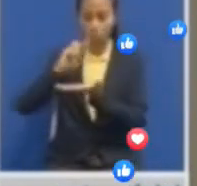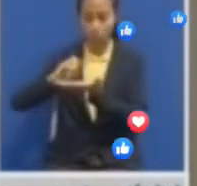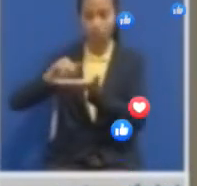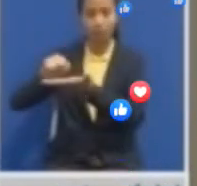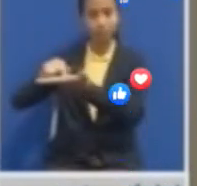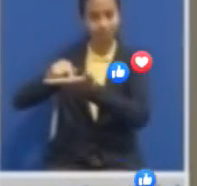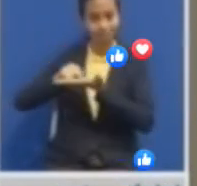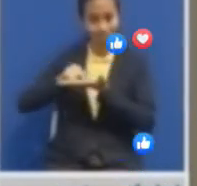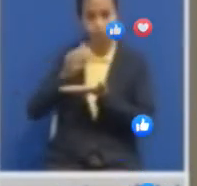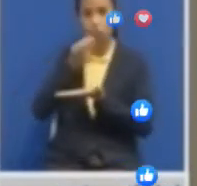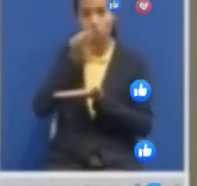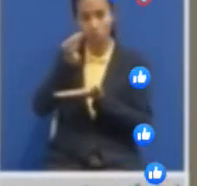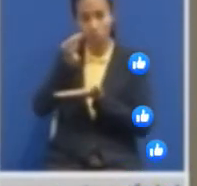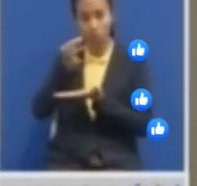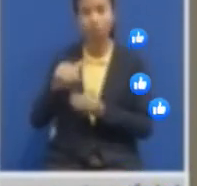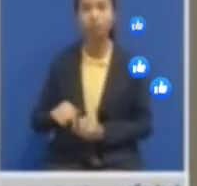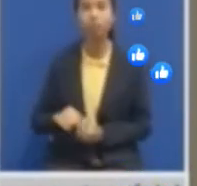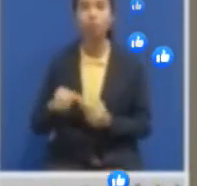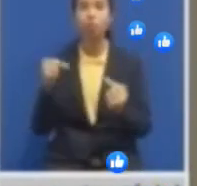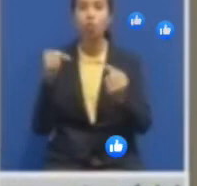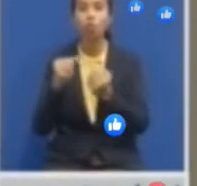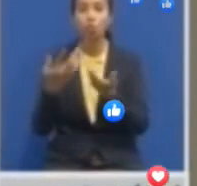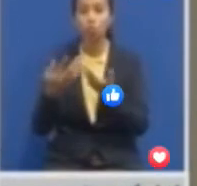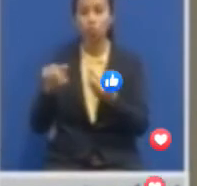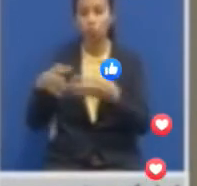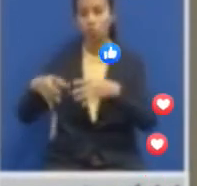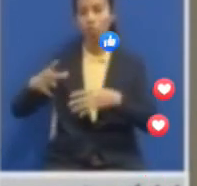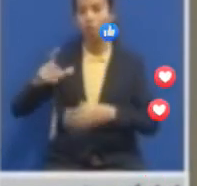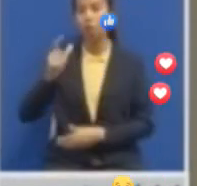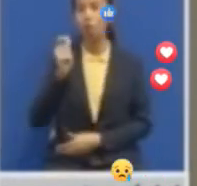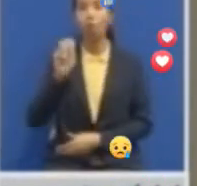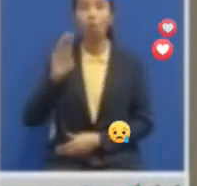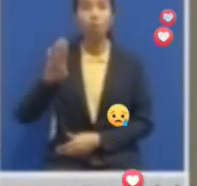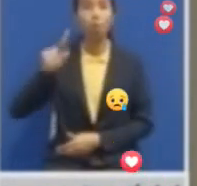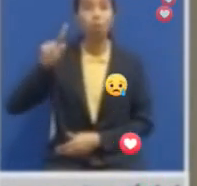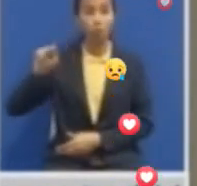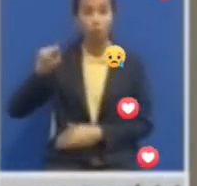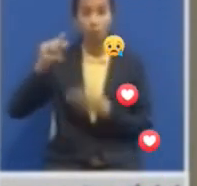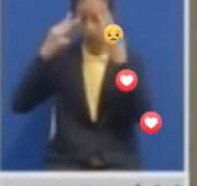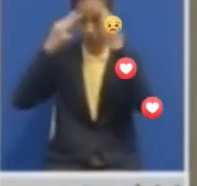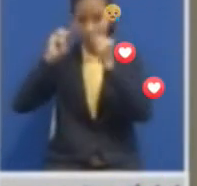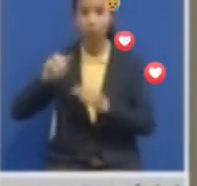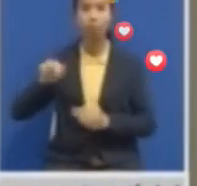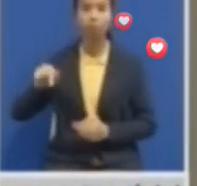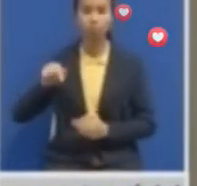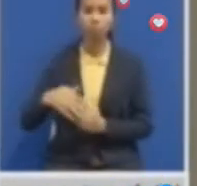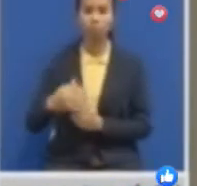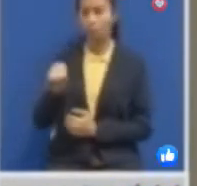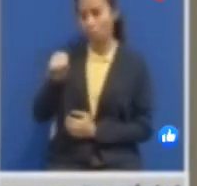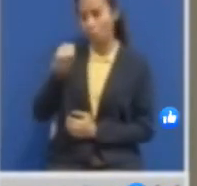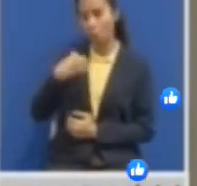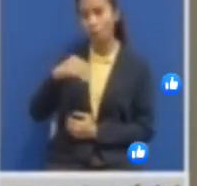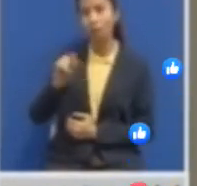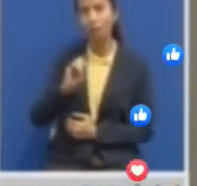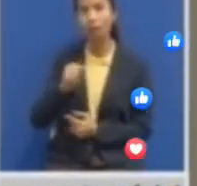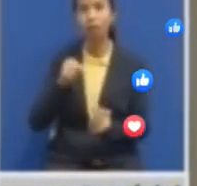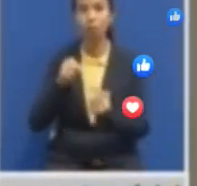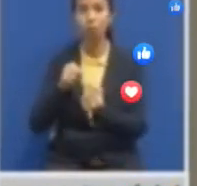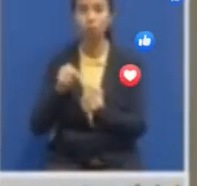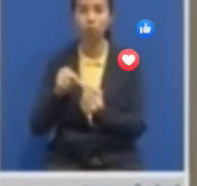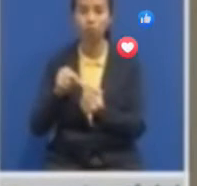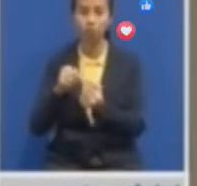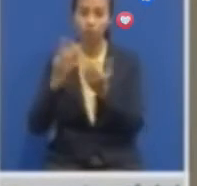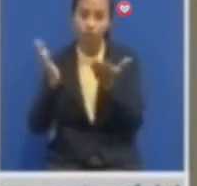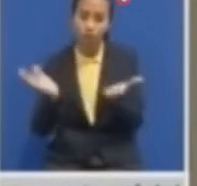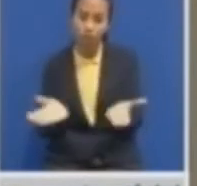ากนายคนึงชูพงศ์นายกองค์การบริหารส่วนตำบลแก้วแสนเรื่องขอรับการสนับสนุน